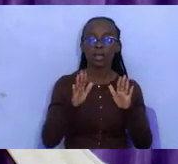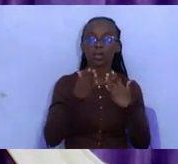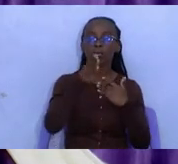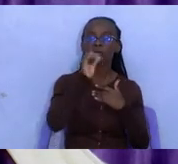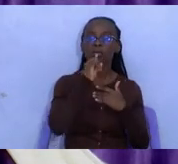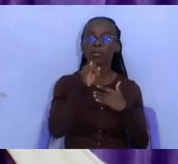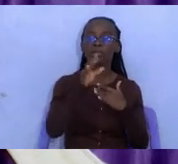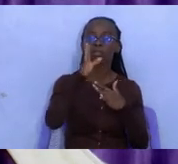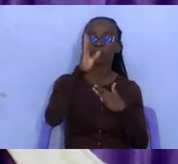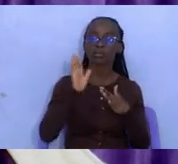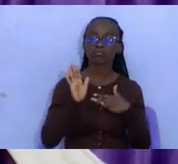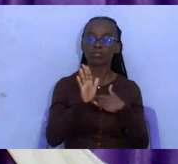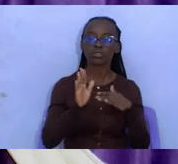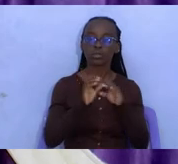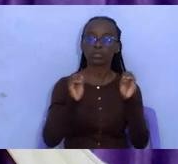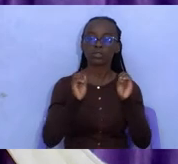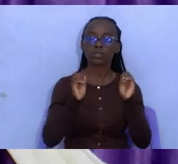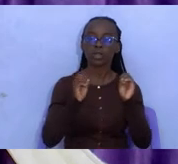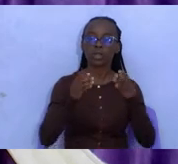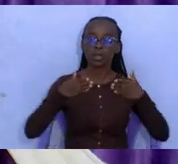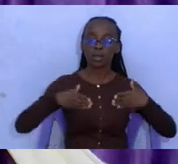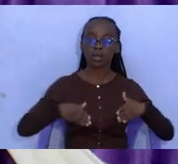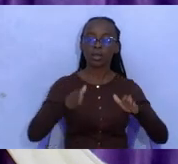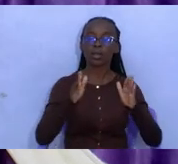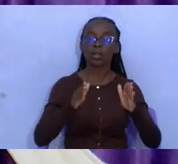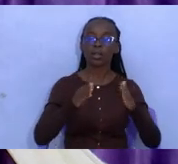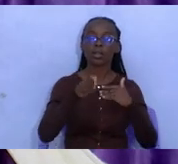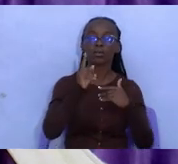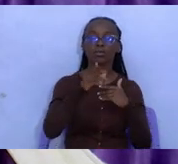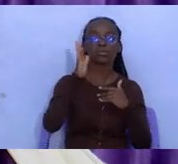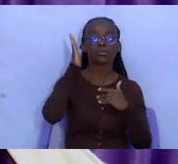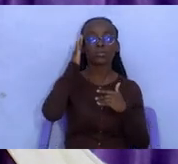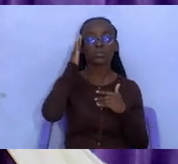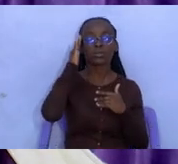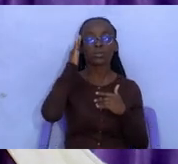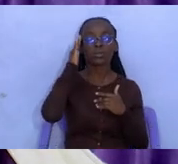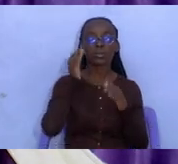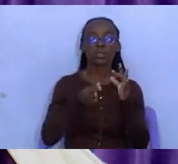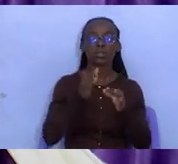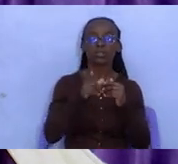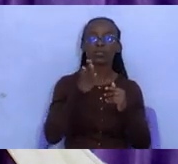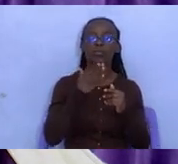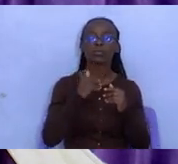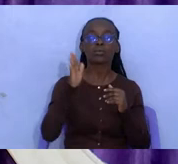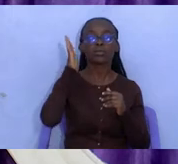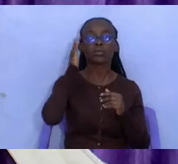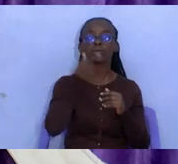hawezi akamzuia. Mungu atakubali umjue kiwango unataka kumjua.